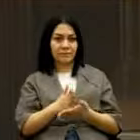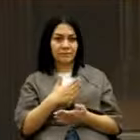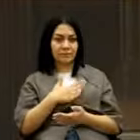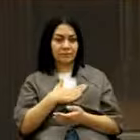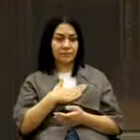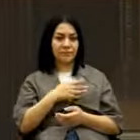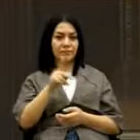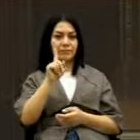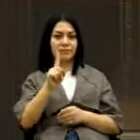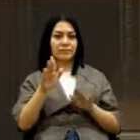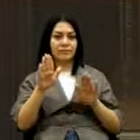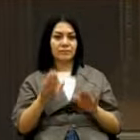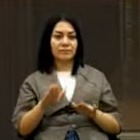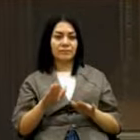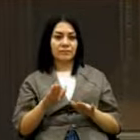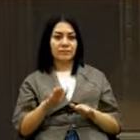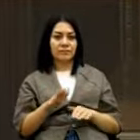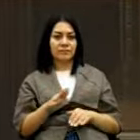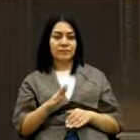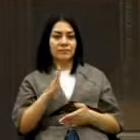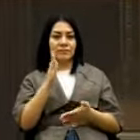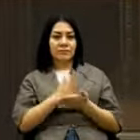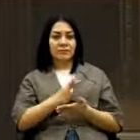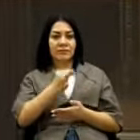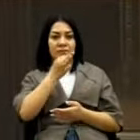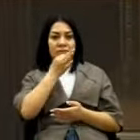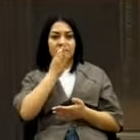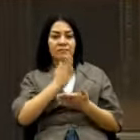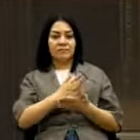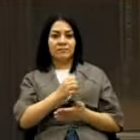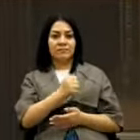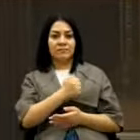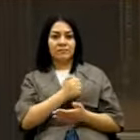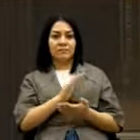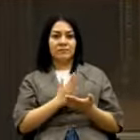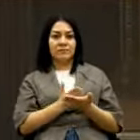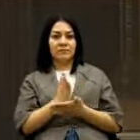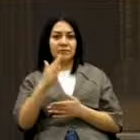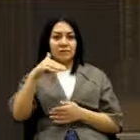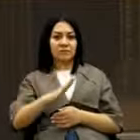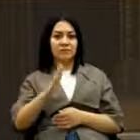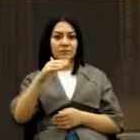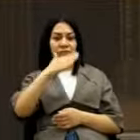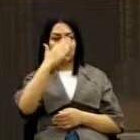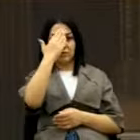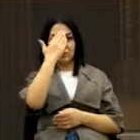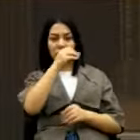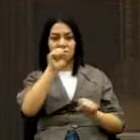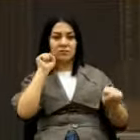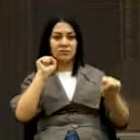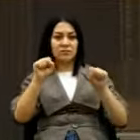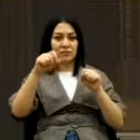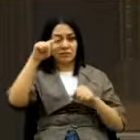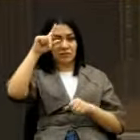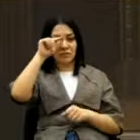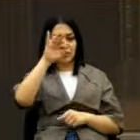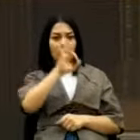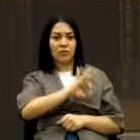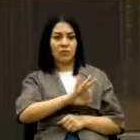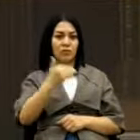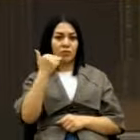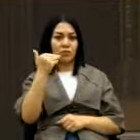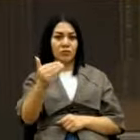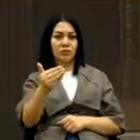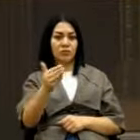սակայն այստեղ ձևավորված և դեռ պահպանվող ռազմաքաղաքական բալանսը ժողովրդավարական Հայաստանի օգտին չէ,